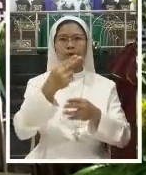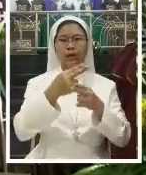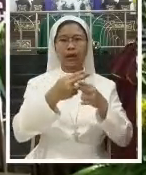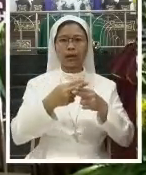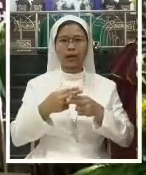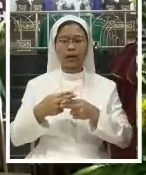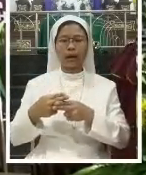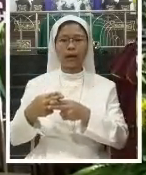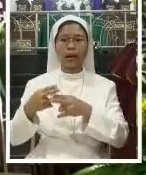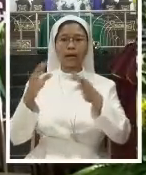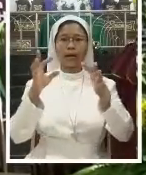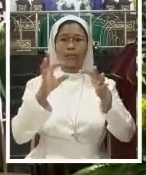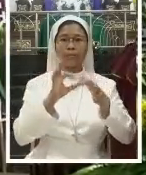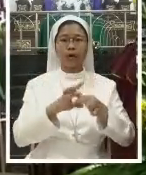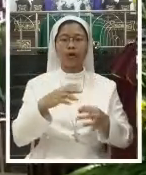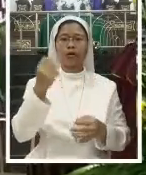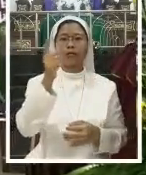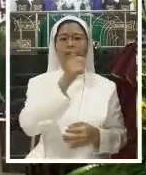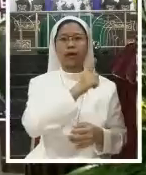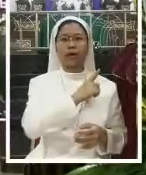minadigdig